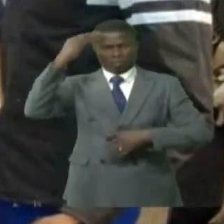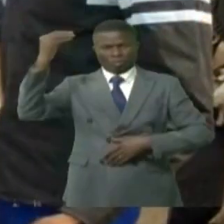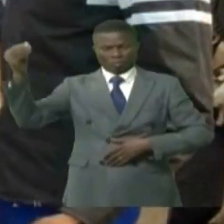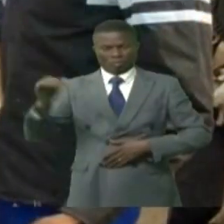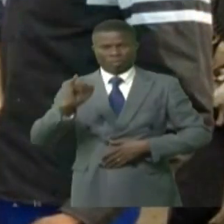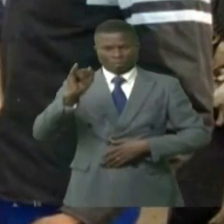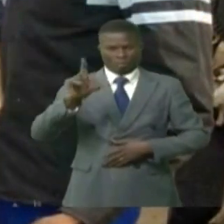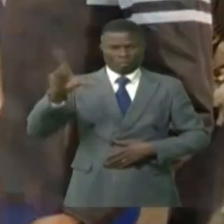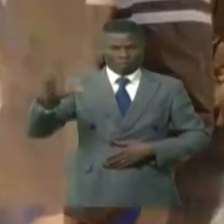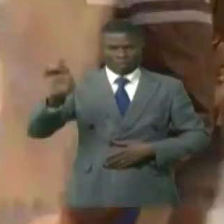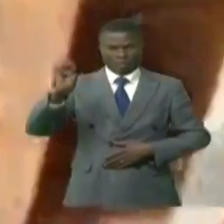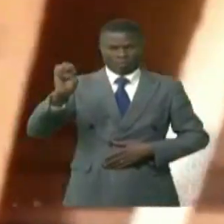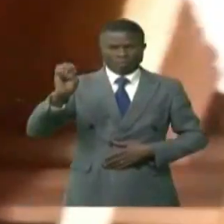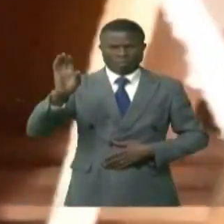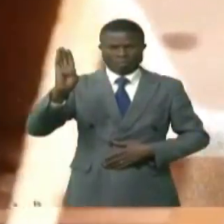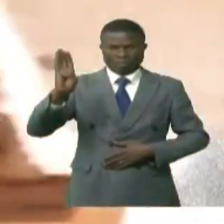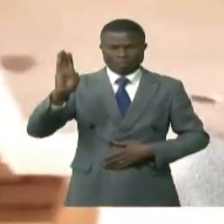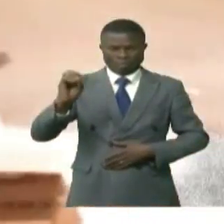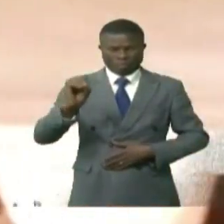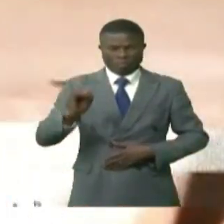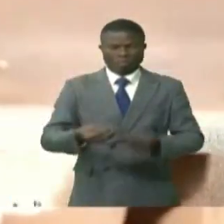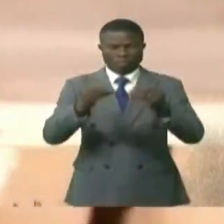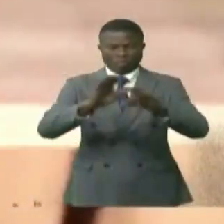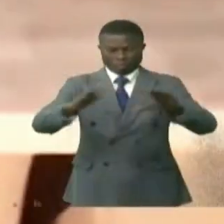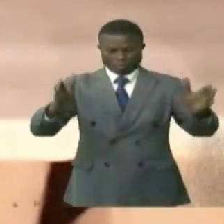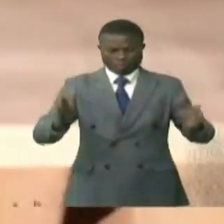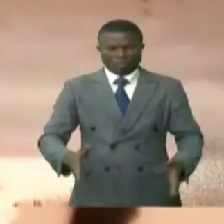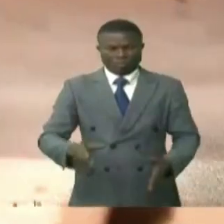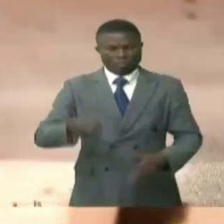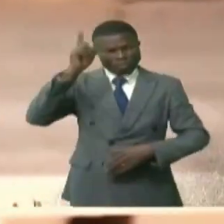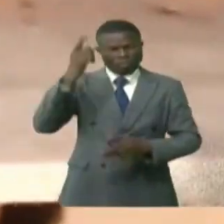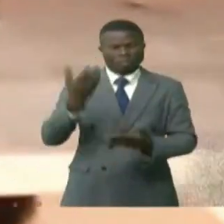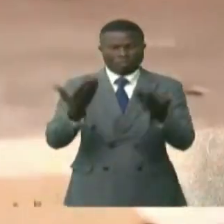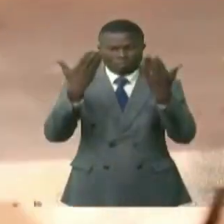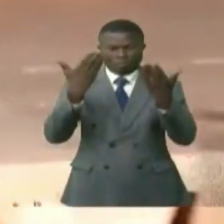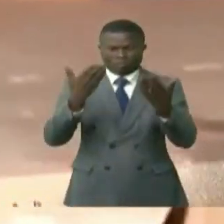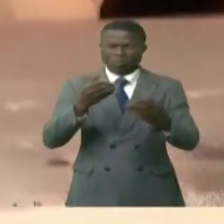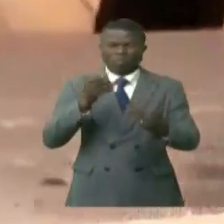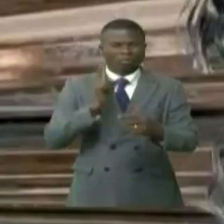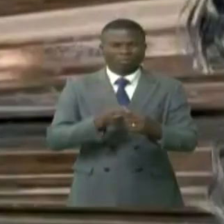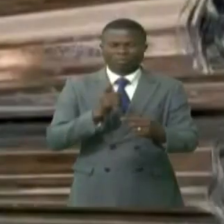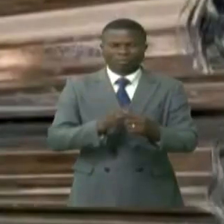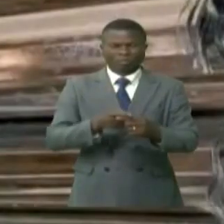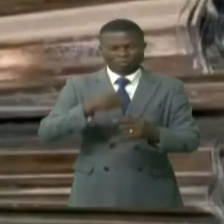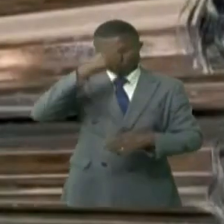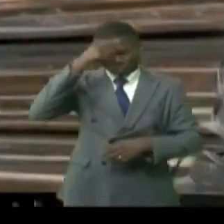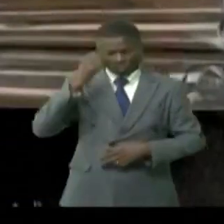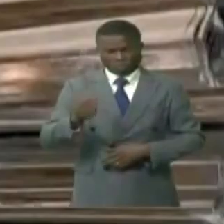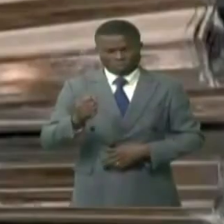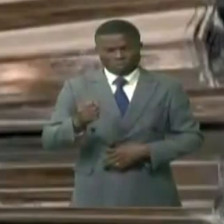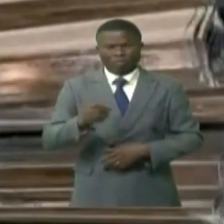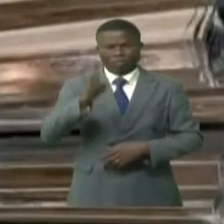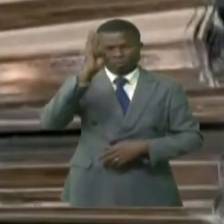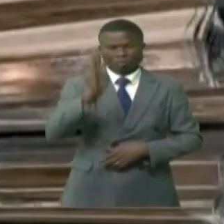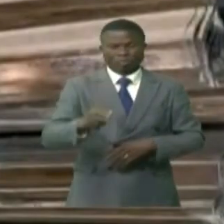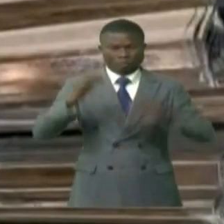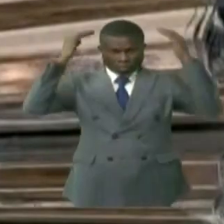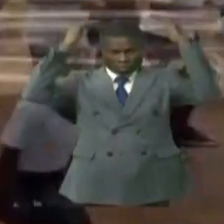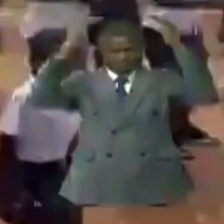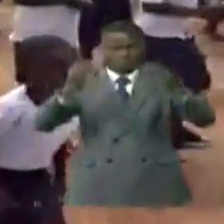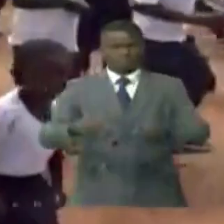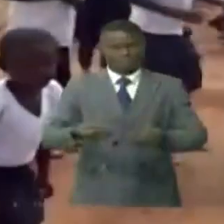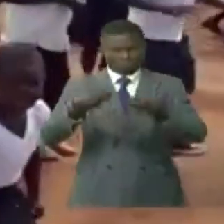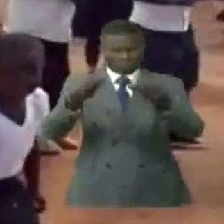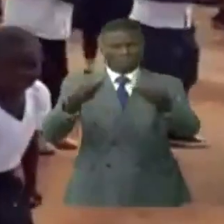bancs pupitres aux écoles où les élèves étudiaient dans des conditions peu confortables. Plus de 300 tôles ont